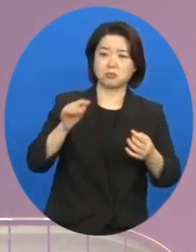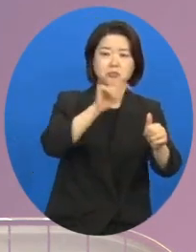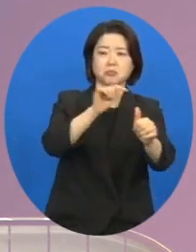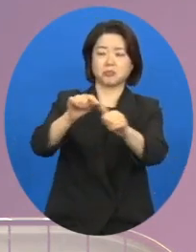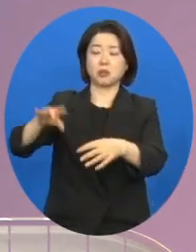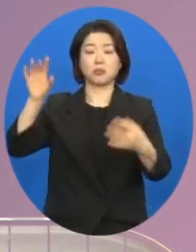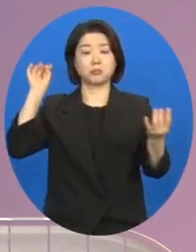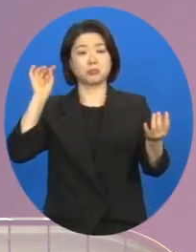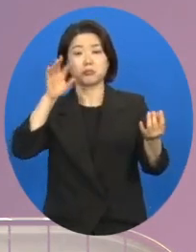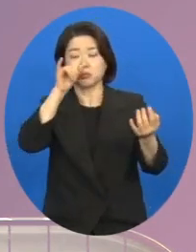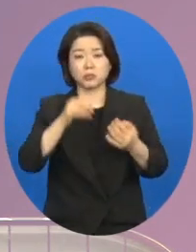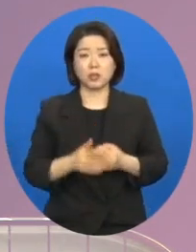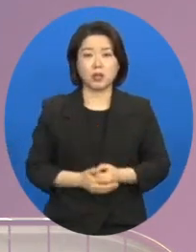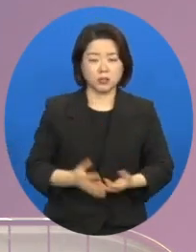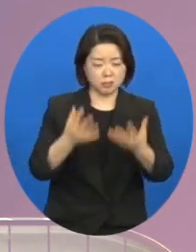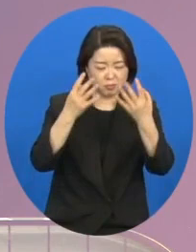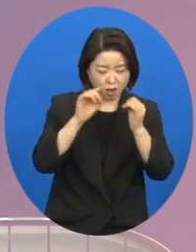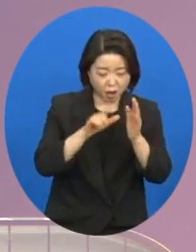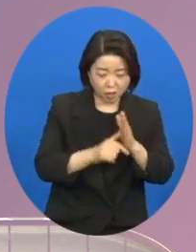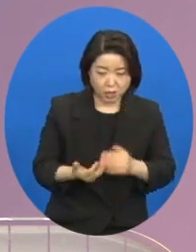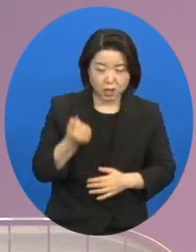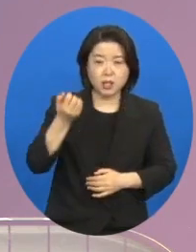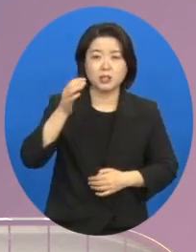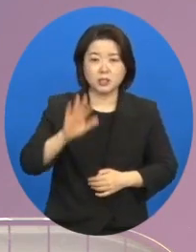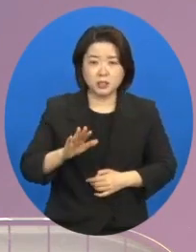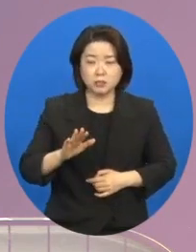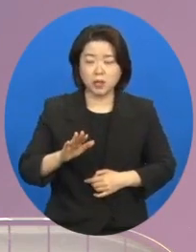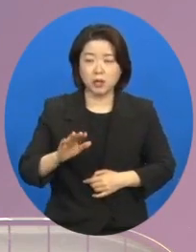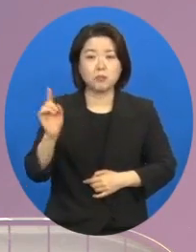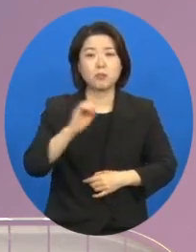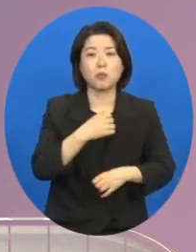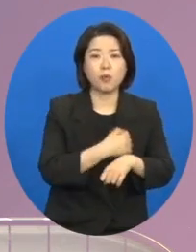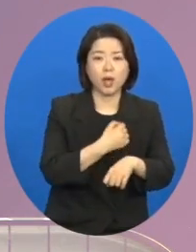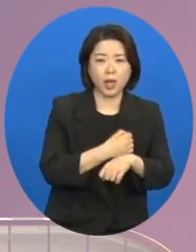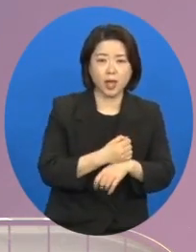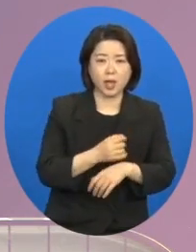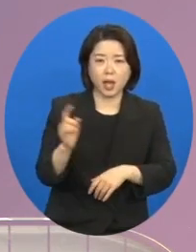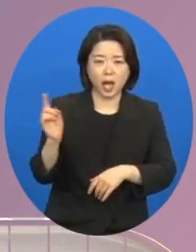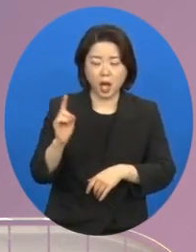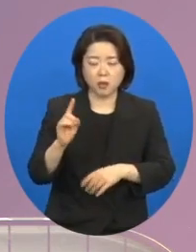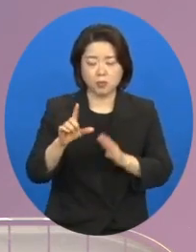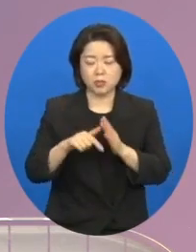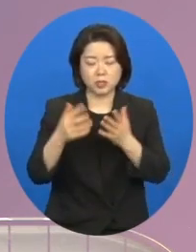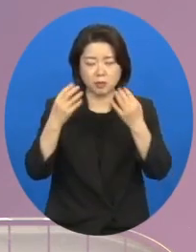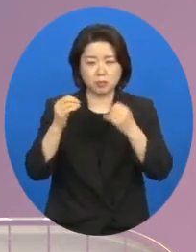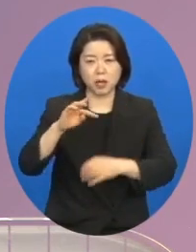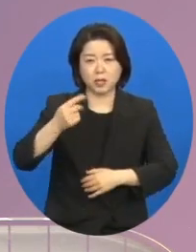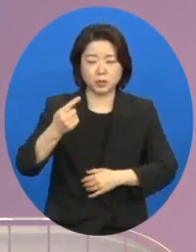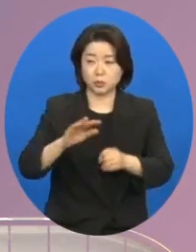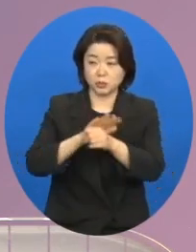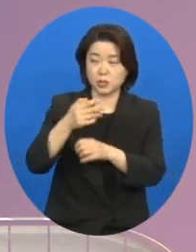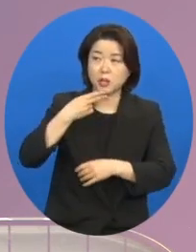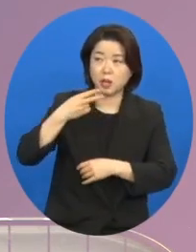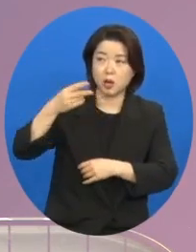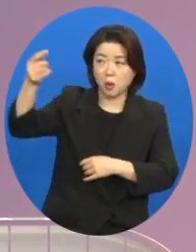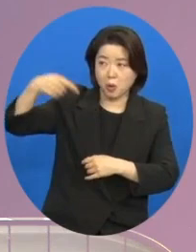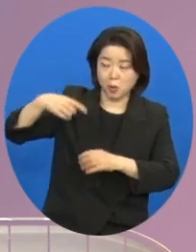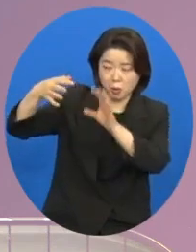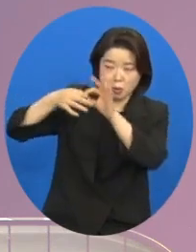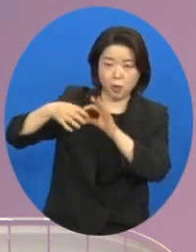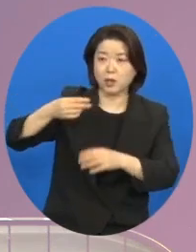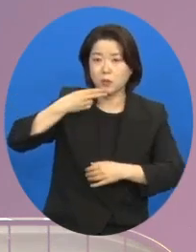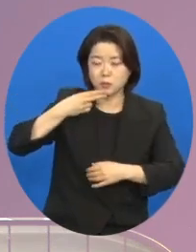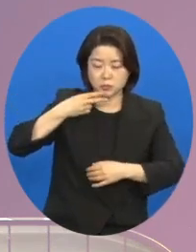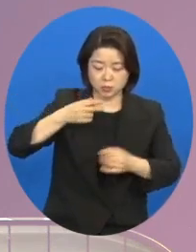있잖아요. 시간이 많아요. 그럼 많은 시간을 가지고 무엇을 하느냐? 아무리 시간이 많아도 사랑이 없으면 주님을 위한 공간은